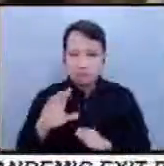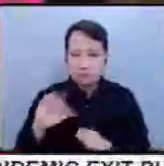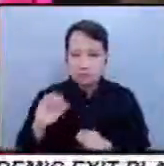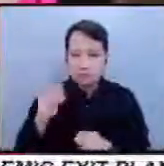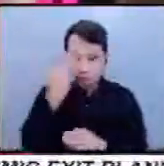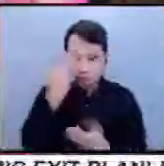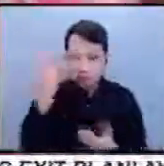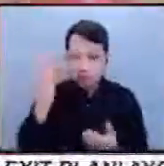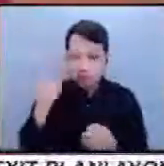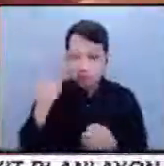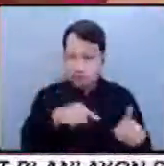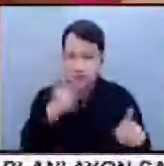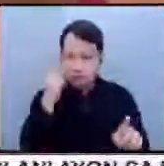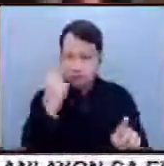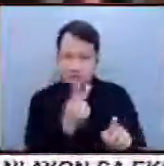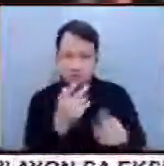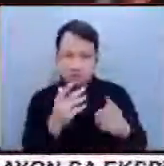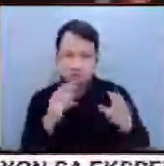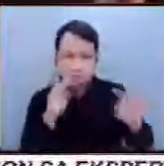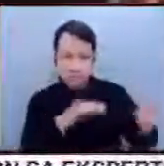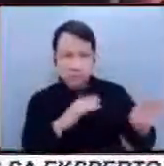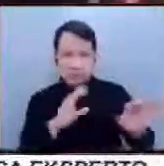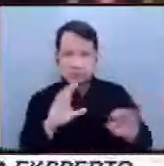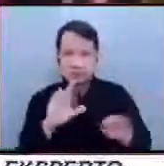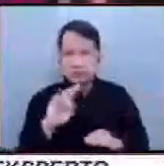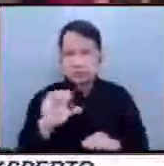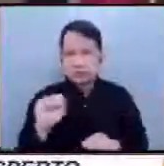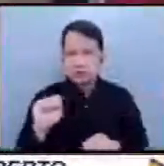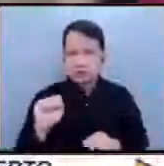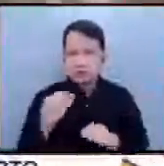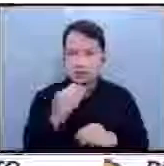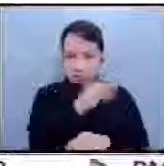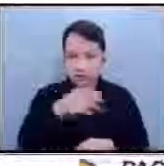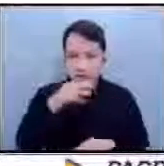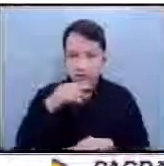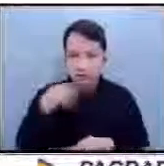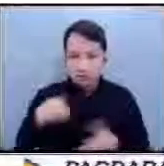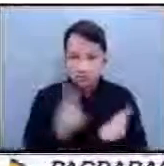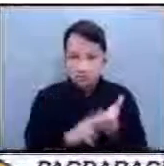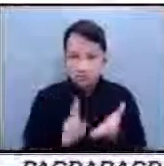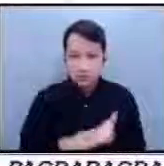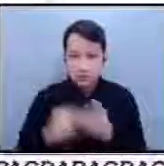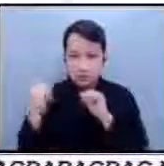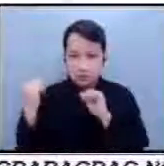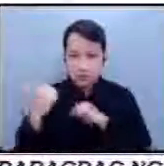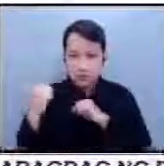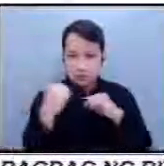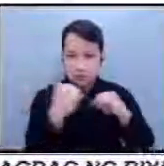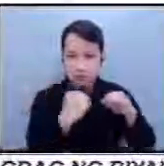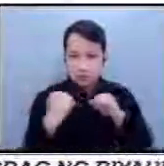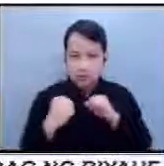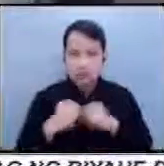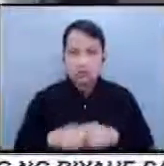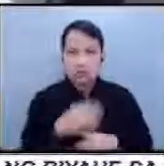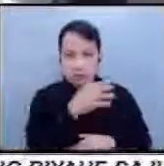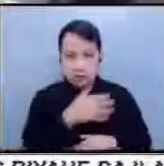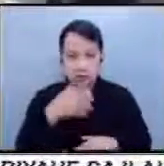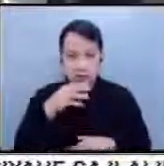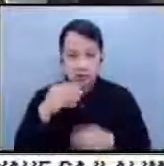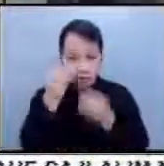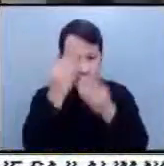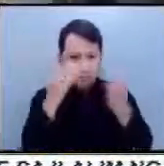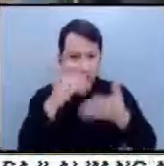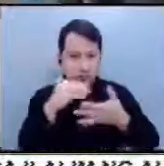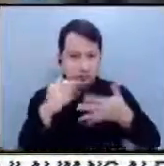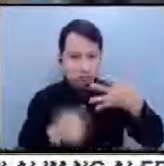tinungo ni Robredo ang mga sumilaw farmer. Dito lumagda si Robredo sa isang kasunduan kasama ang mga magsasaka na naglalaman ng plano